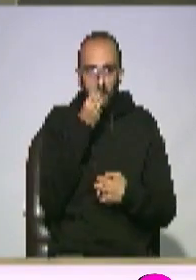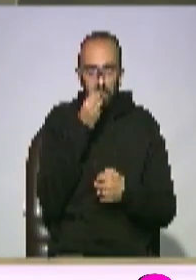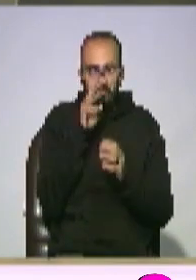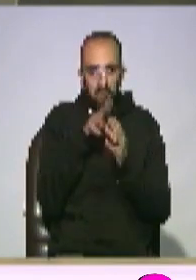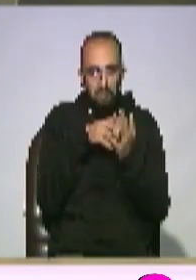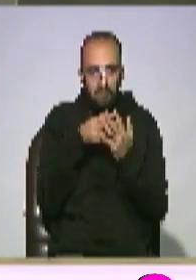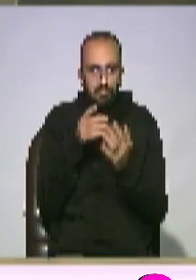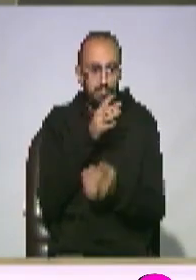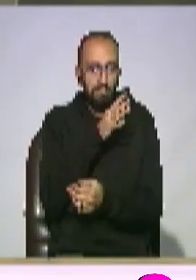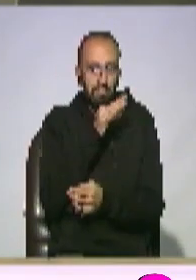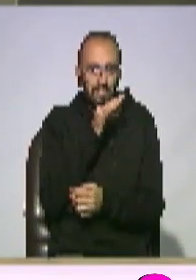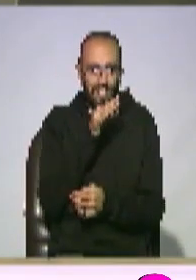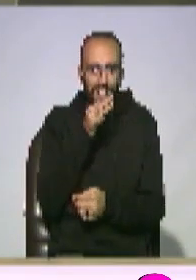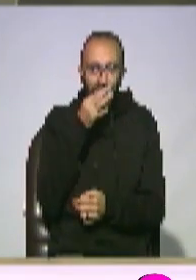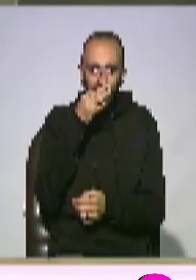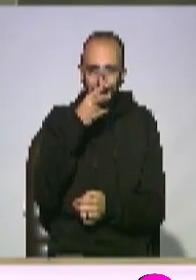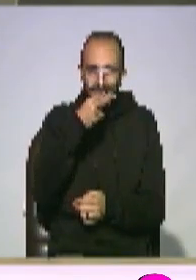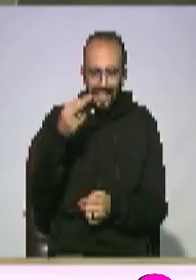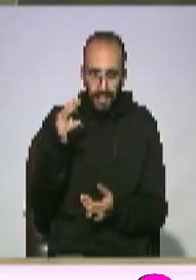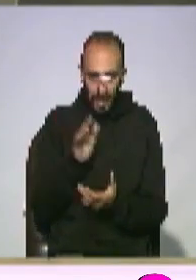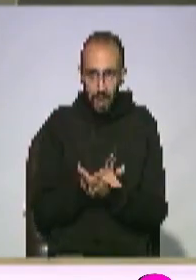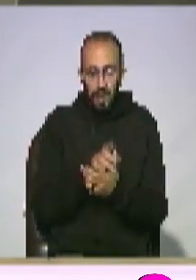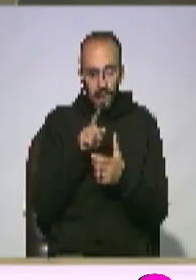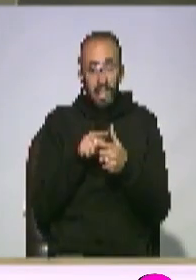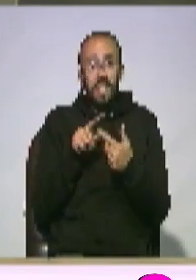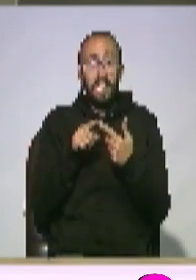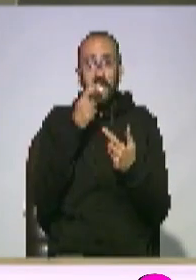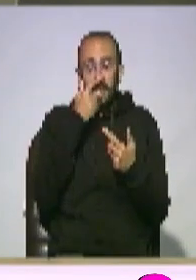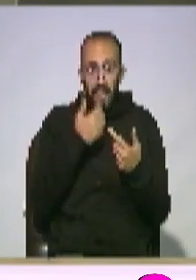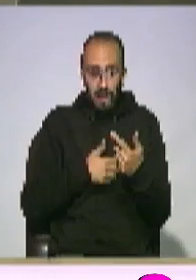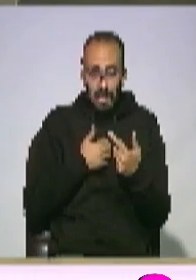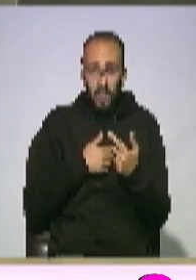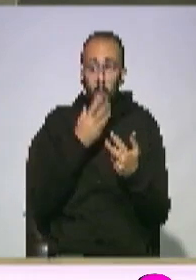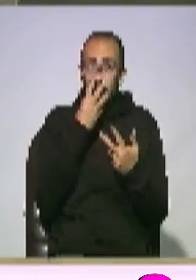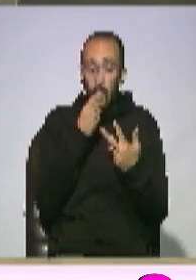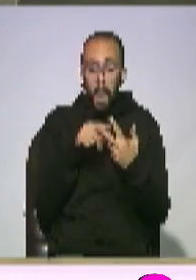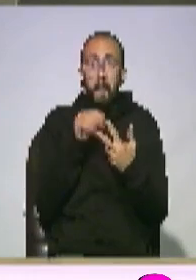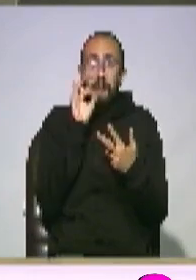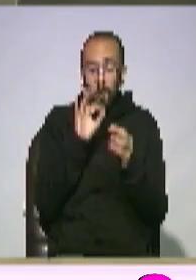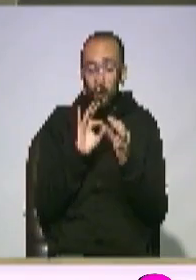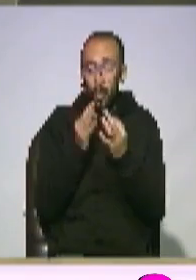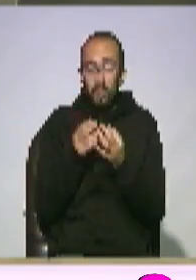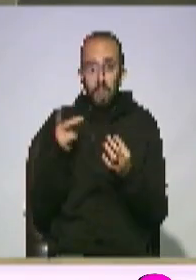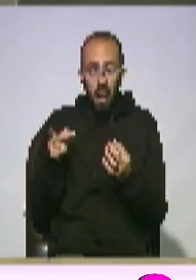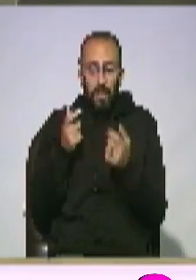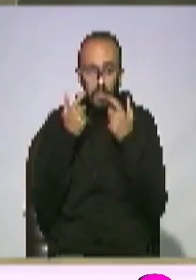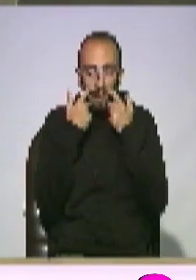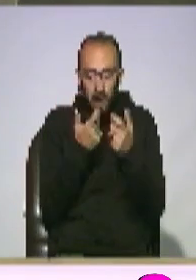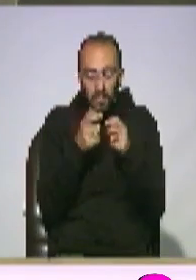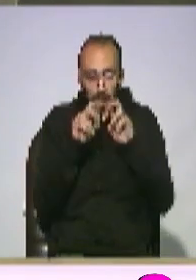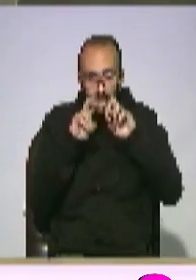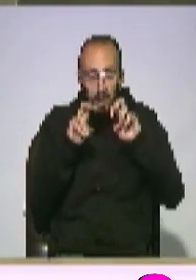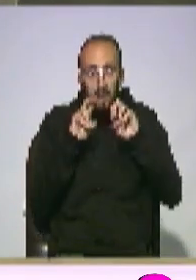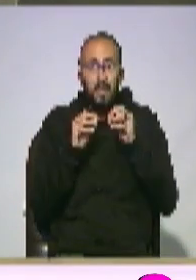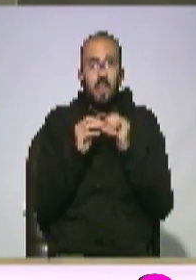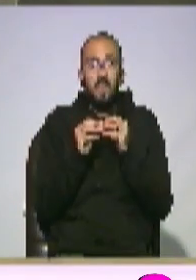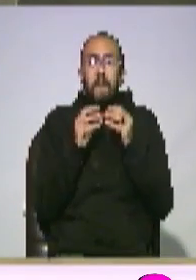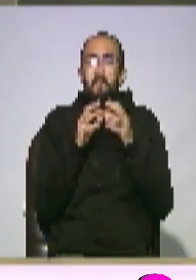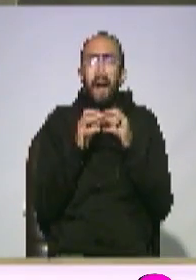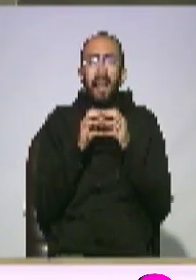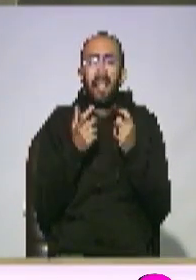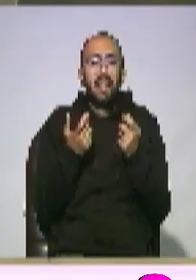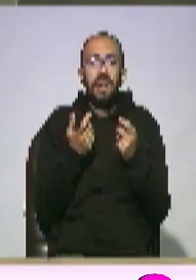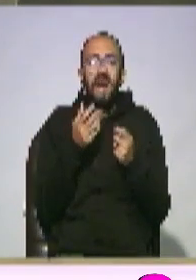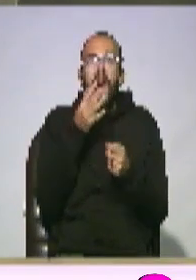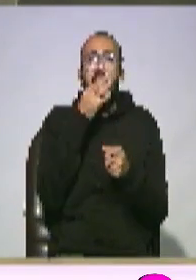تطعيمات، نفس الكلام النفس والروح. المفروض الأسرة تبقى عارفة إيه هو